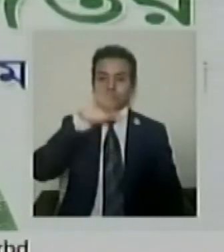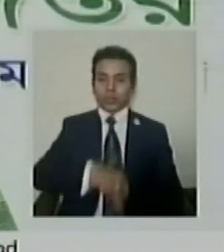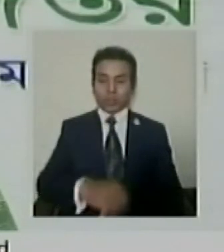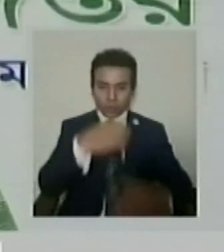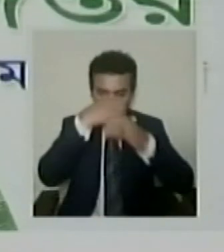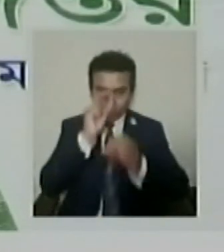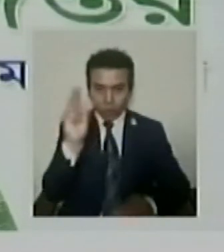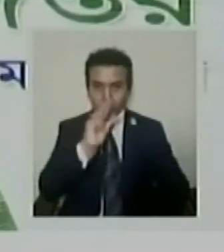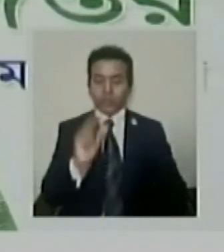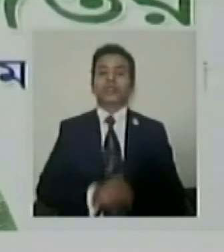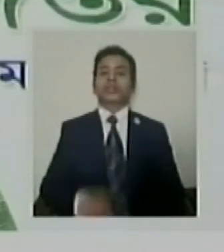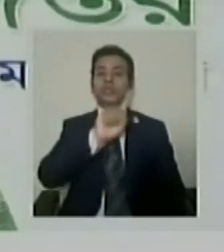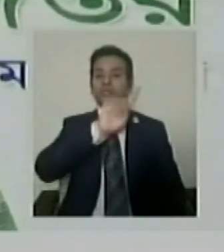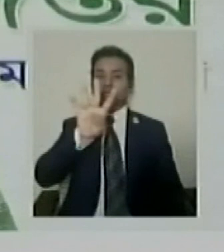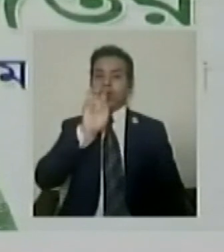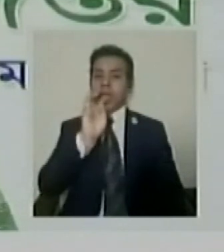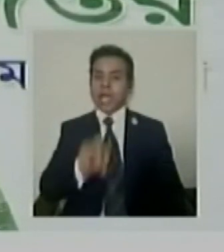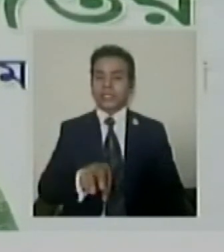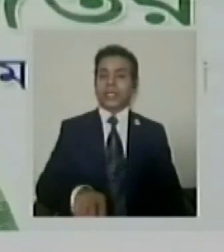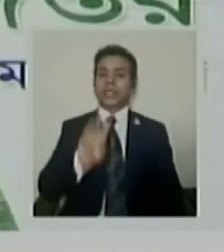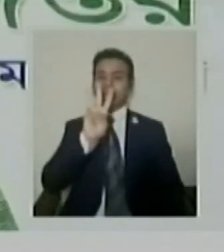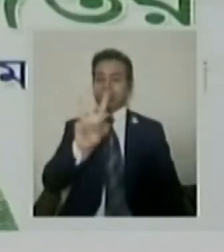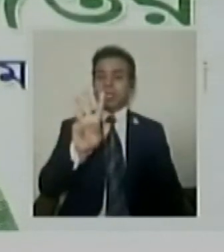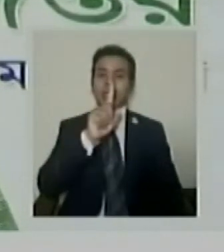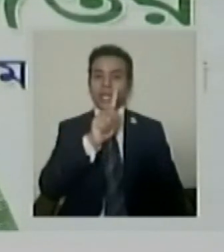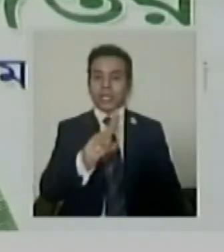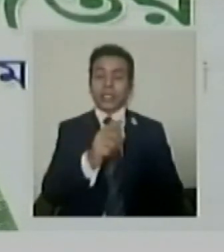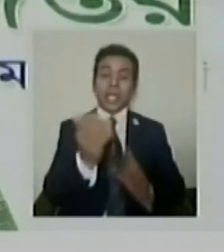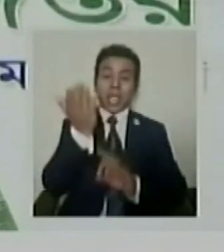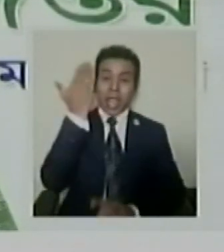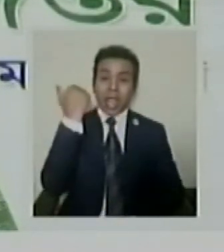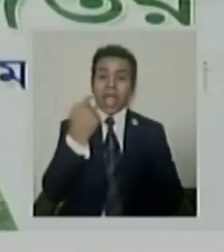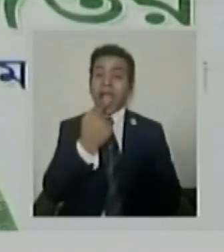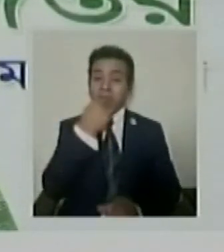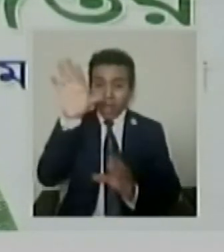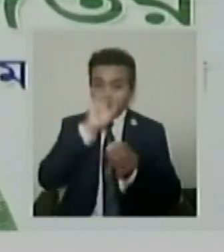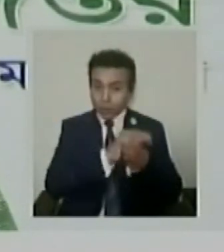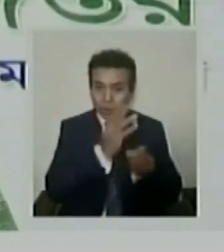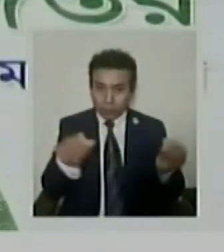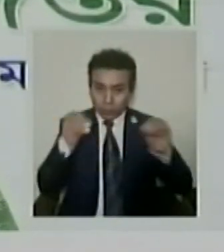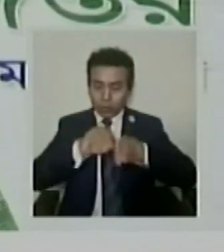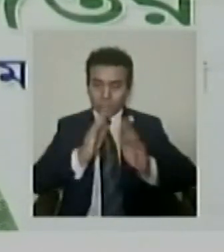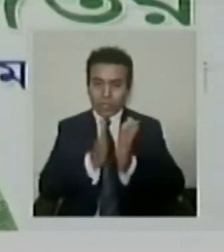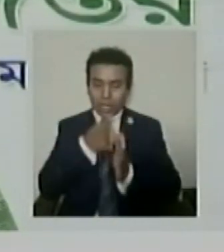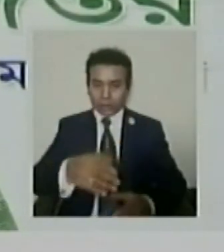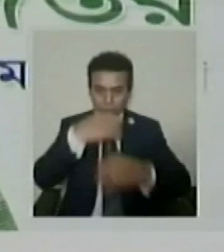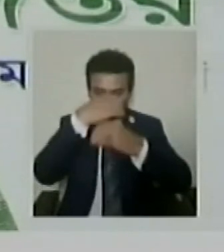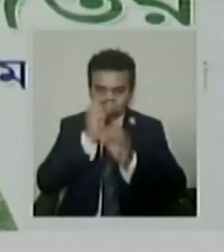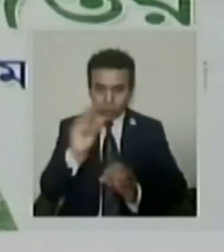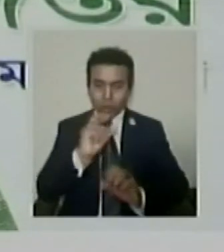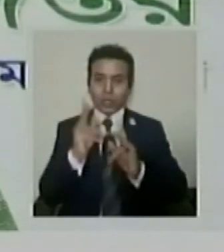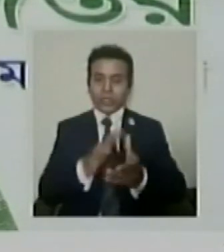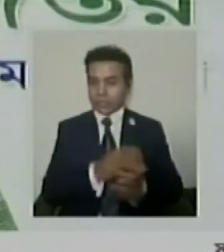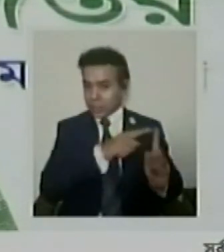গেল 24 ঘন্টায় এসব মৃত্যু হয়। এই নিয়ে মোট মৃতের সংখ্যা বেড়ে দাঁড়ালো 1425 জন। স্বাস্থ্য অধিদপ্তরের অনলাইন